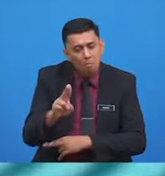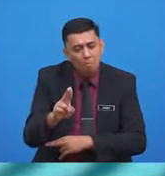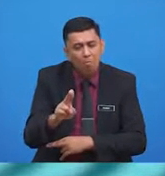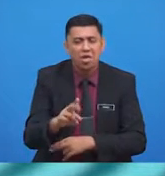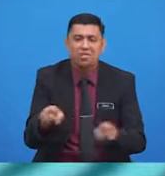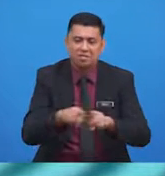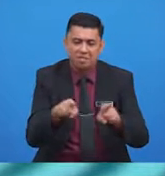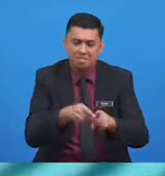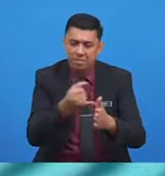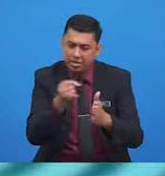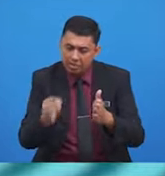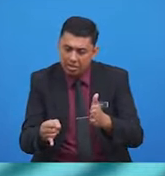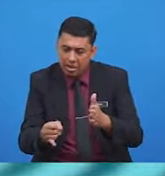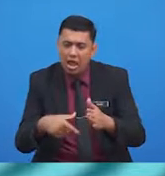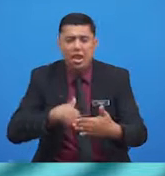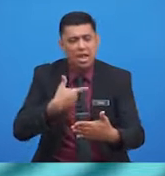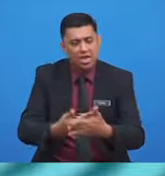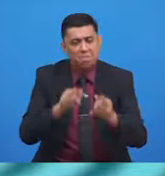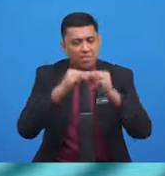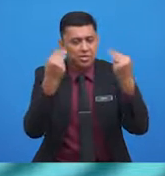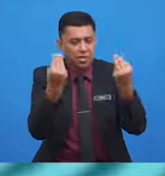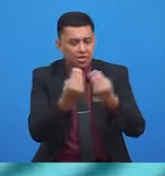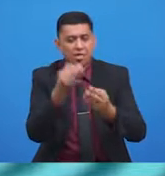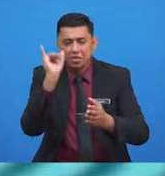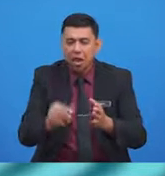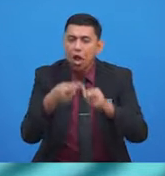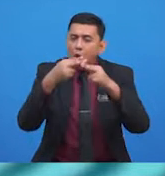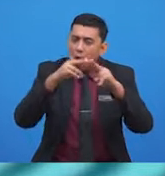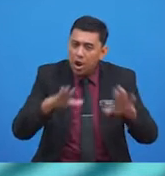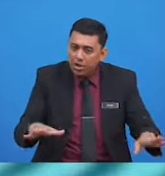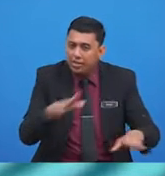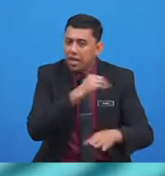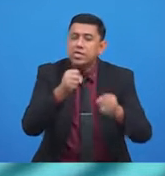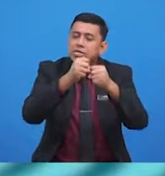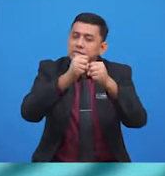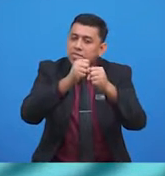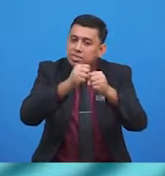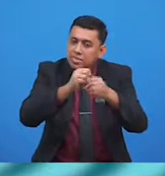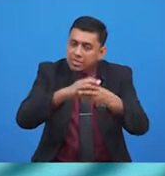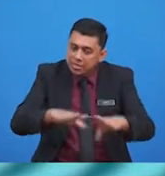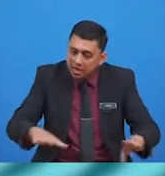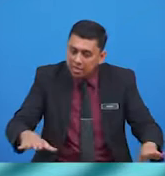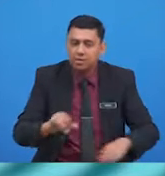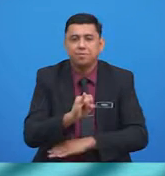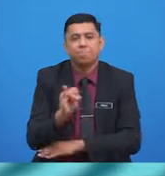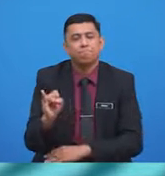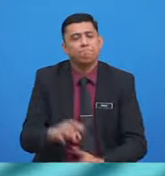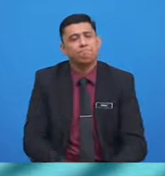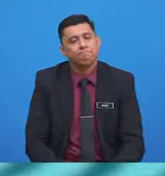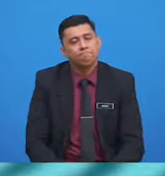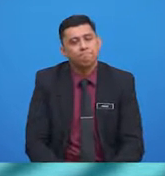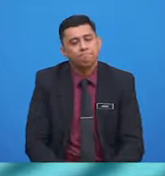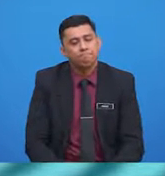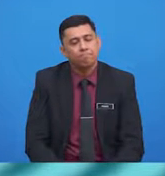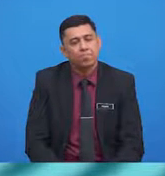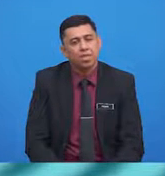dapat melahirkan masyarakat yang harmoni dan sejahtera. Masyarakat yang mengamalkan